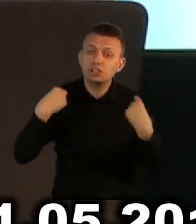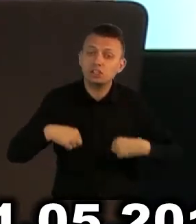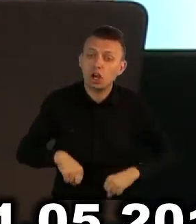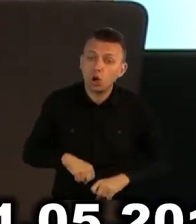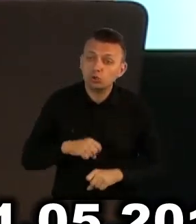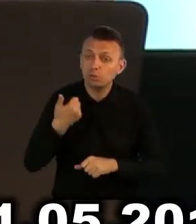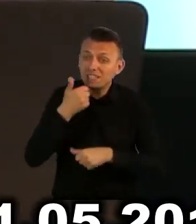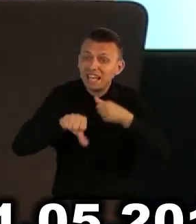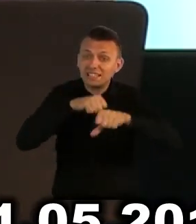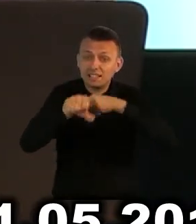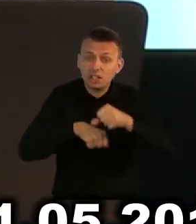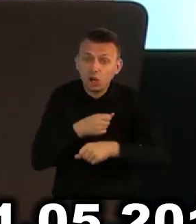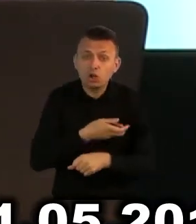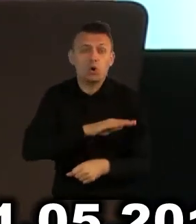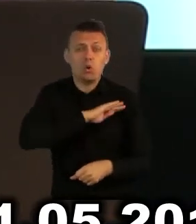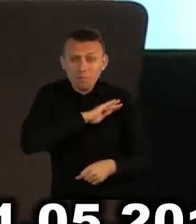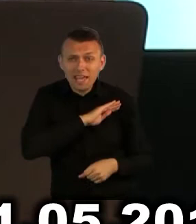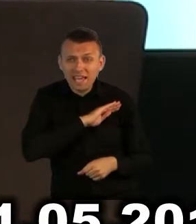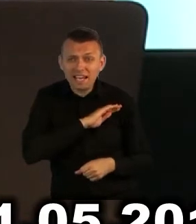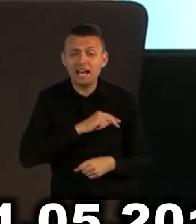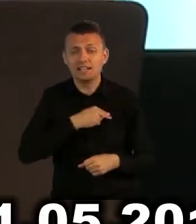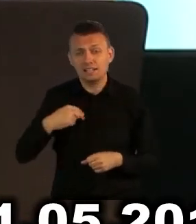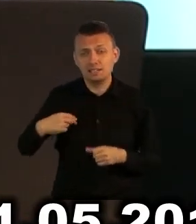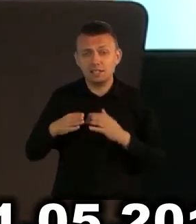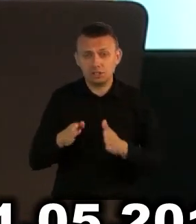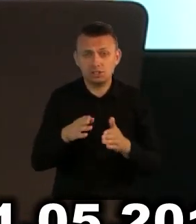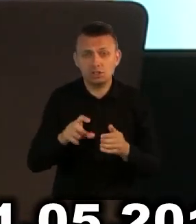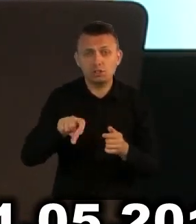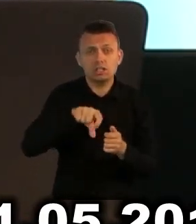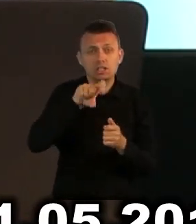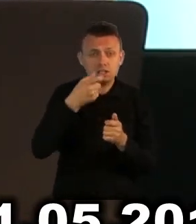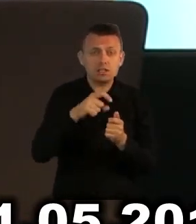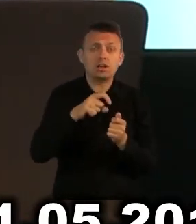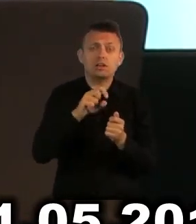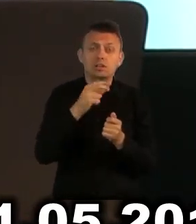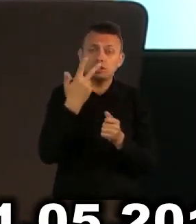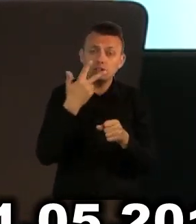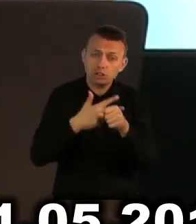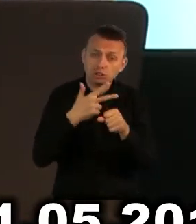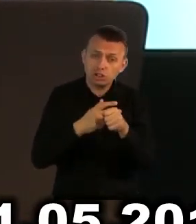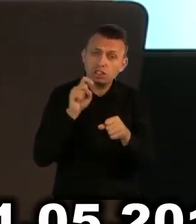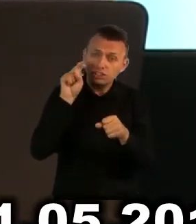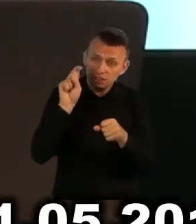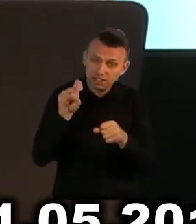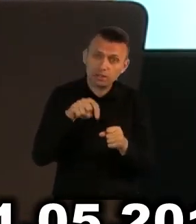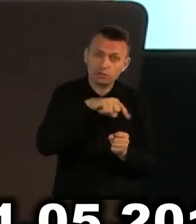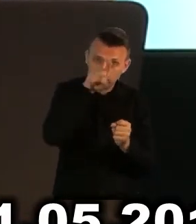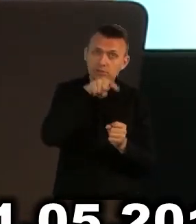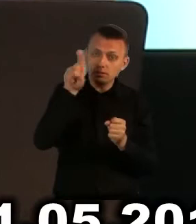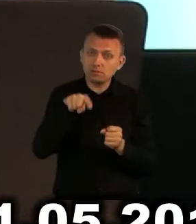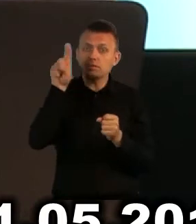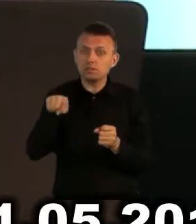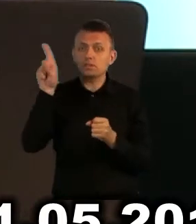na drogach. Dodaję, że co 30 sekund, tak, taka jest prawda, co 30 sekund na kuli ziemskiej w wyniku wypadku ginie